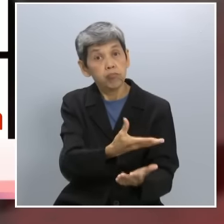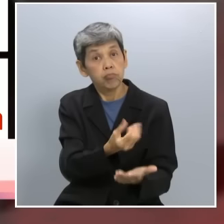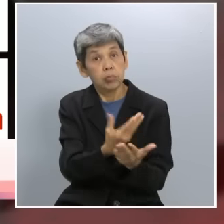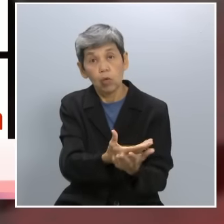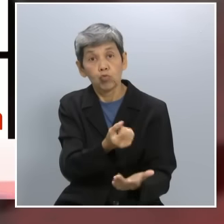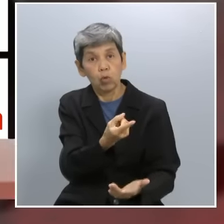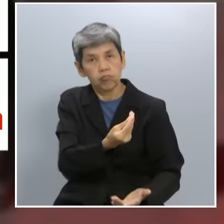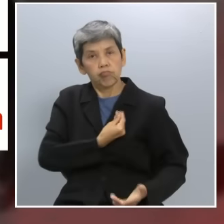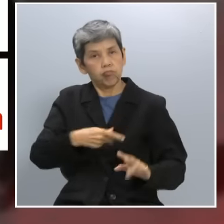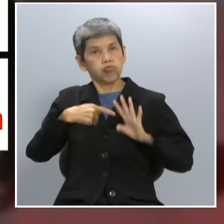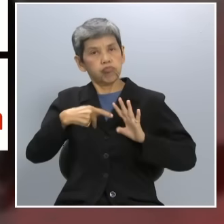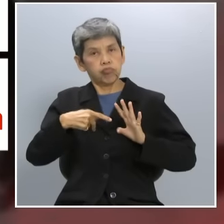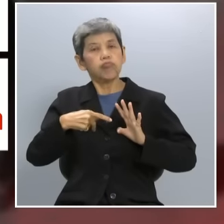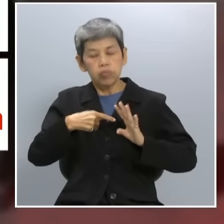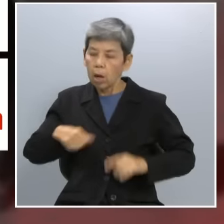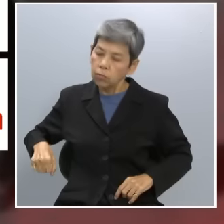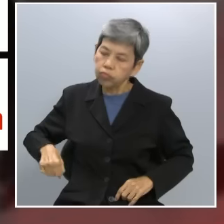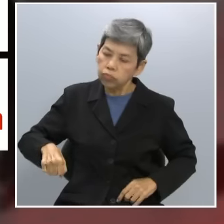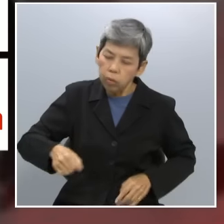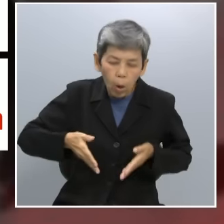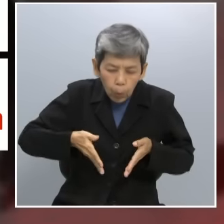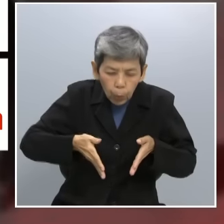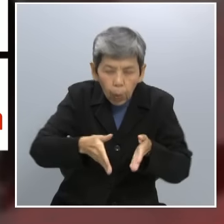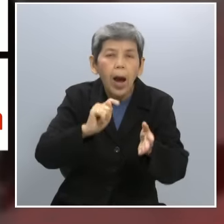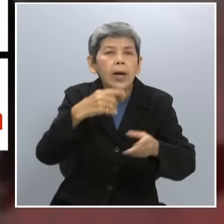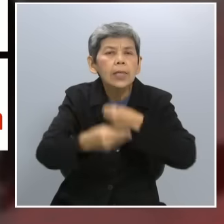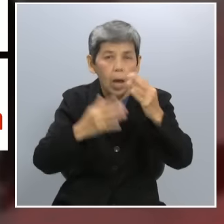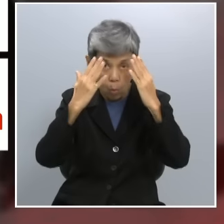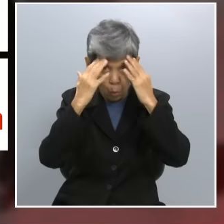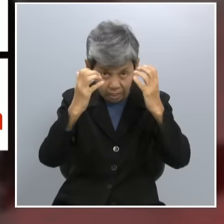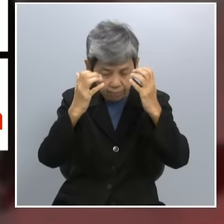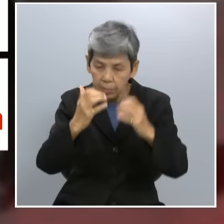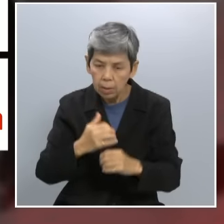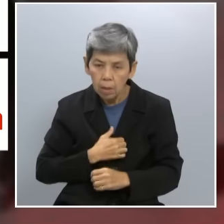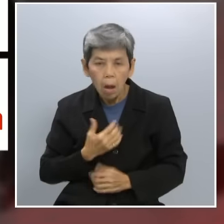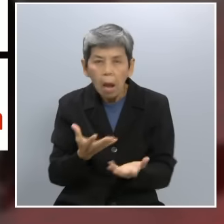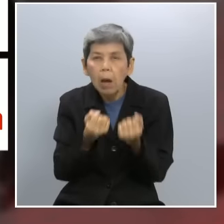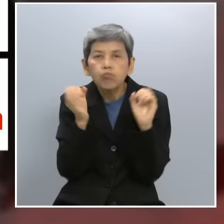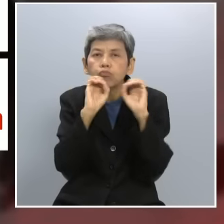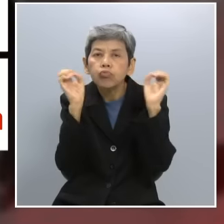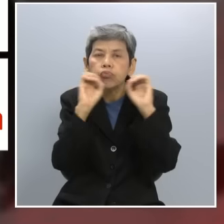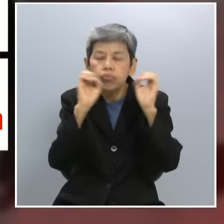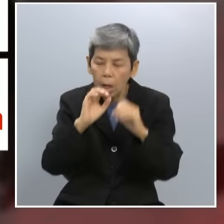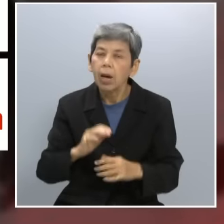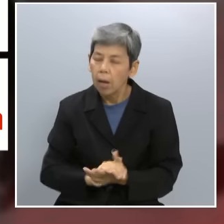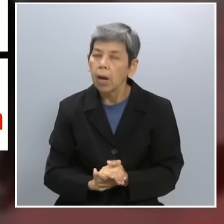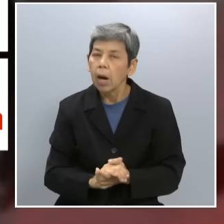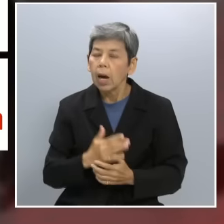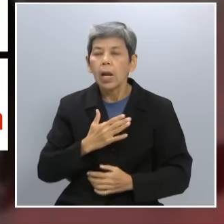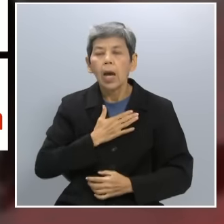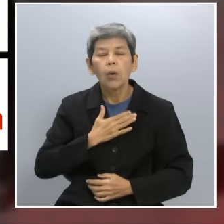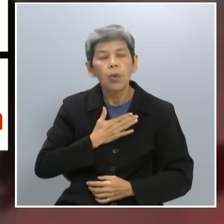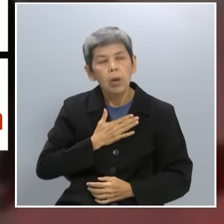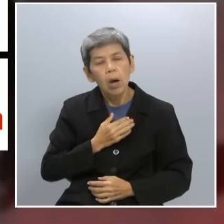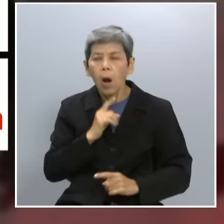4,000บาทนะหลังจากนั้นเขาลากกระเป๋าเข้าไปในซอยข้างตลาดโต้รุ่งหัวหินไม่มีใครมารอรับหรอกซึ่งระหระหว่างทางที่นั่งไปเนี่ย